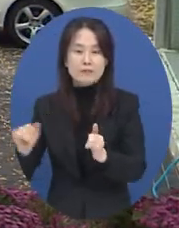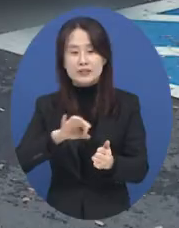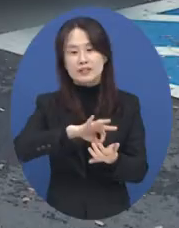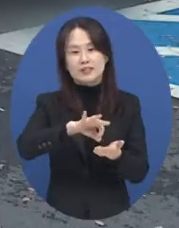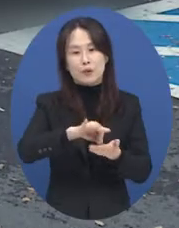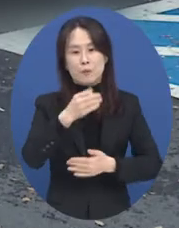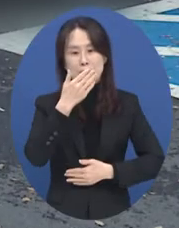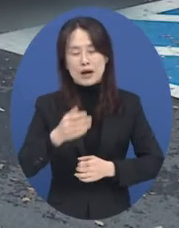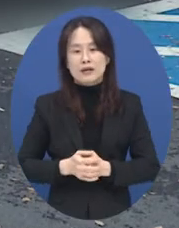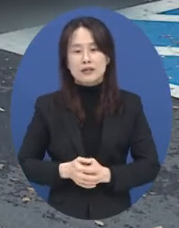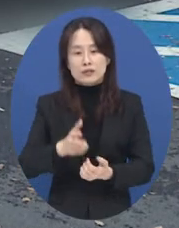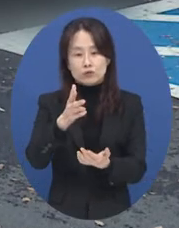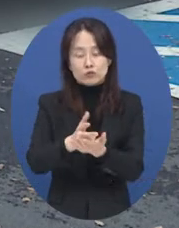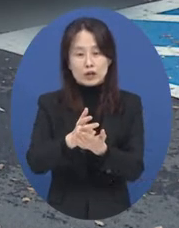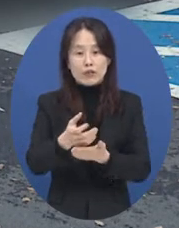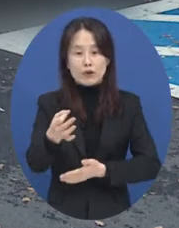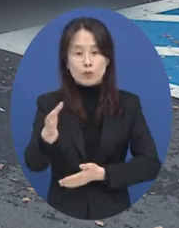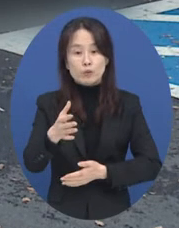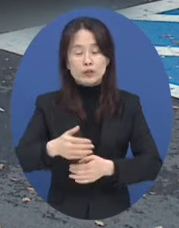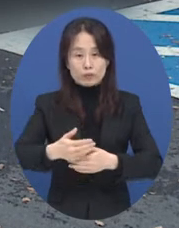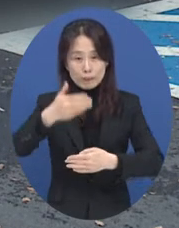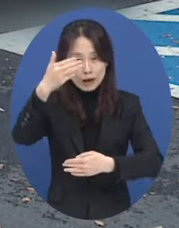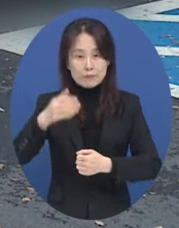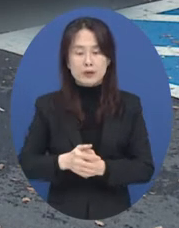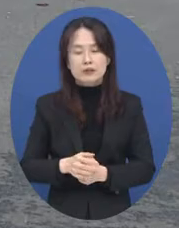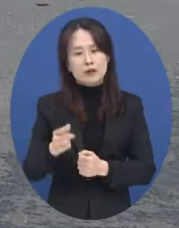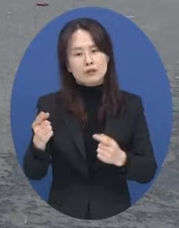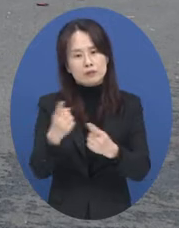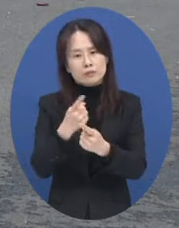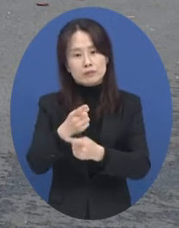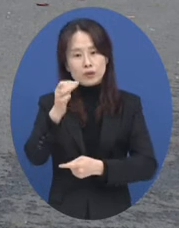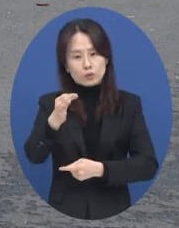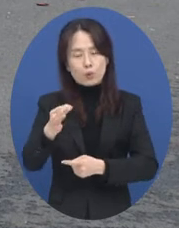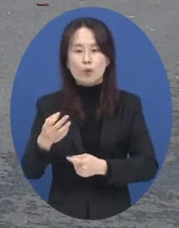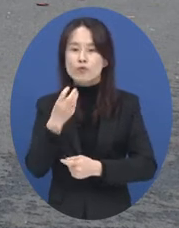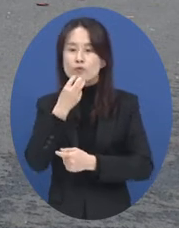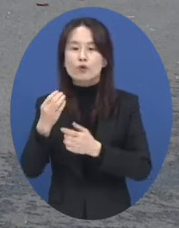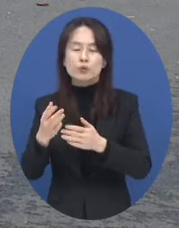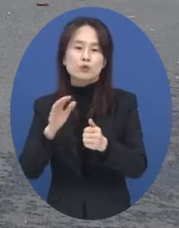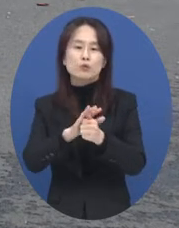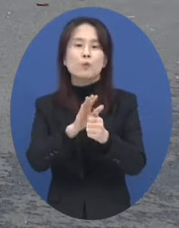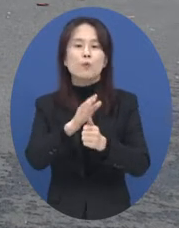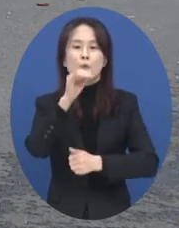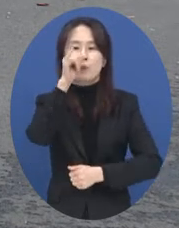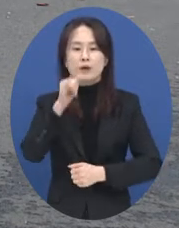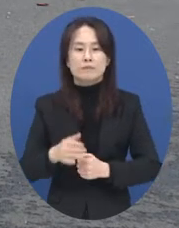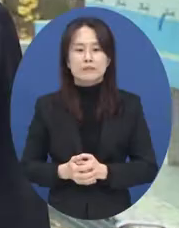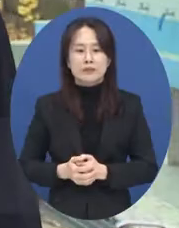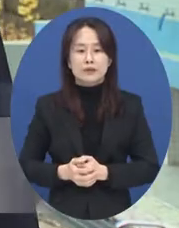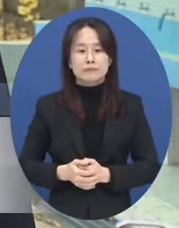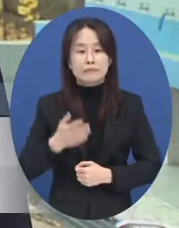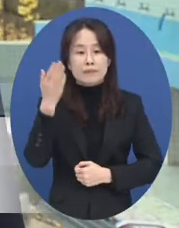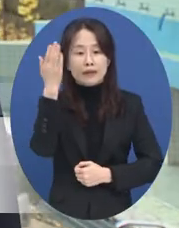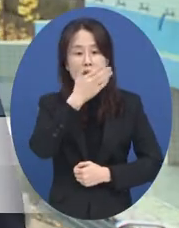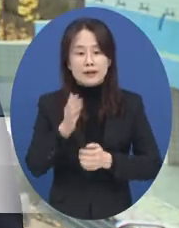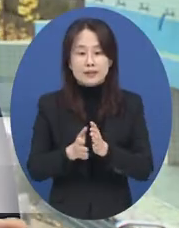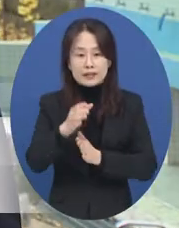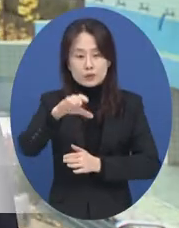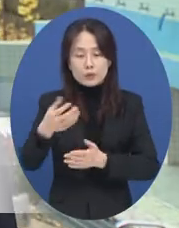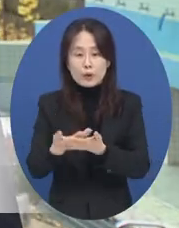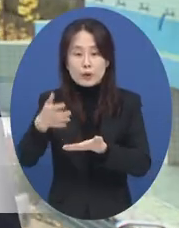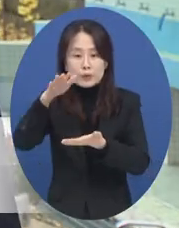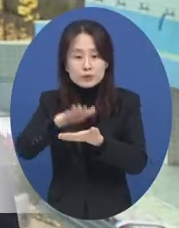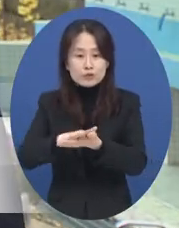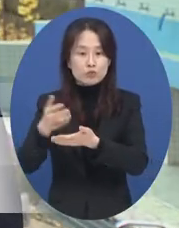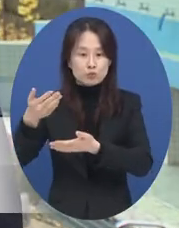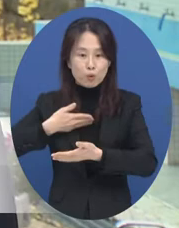겁니다. 부설 주차장을 무료 개방하면 주차장 설치나 시설 개선에 필요한 비용을 지원해주는 사업입니다. 깨끗하게